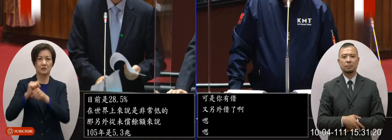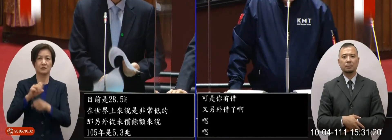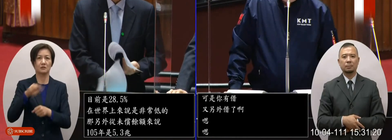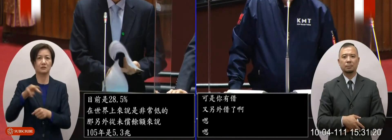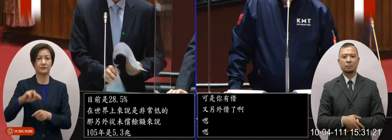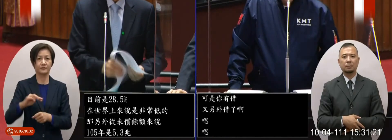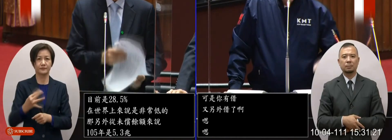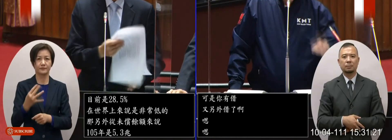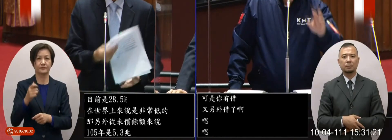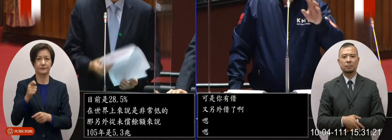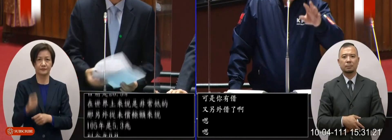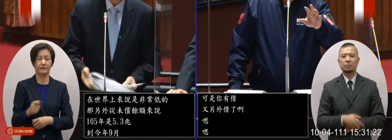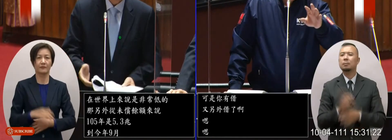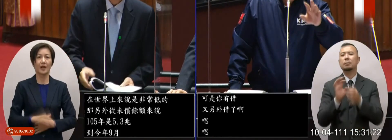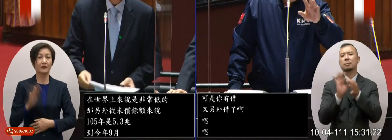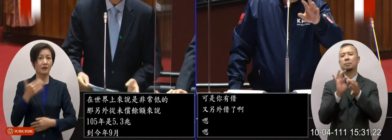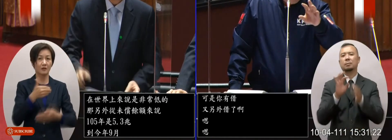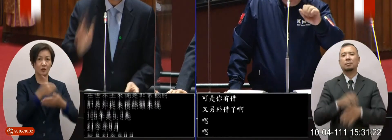3400亿，但是